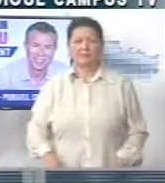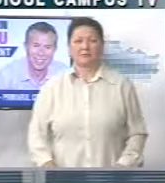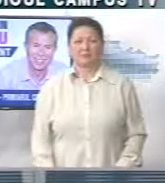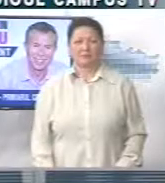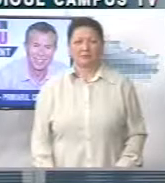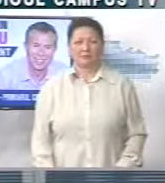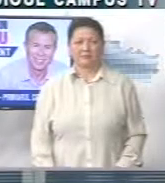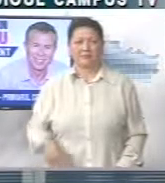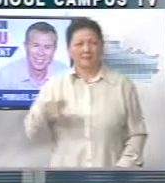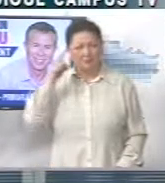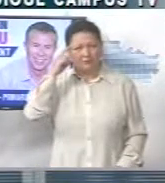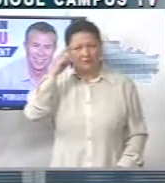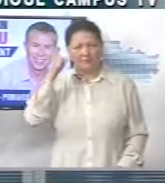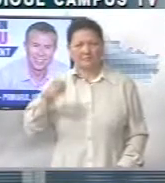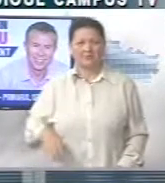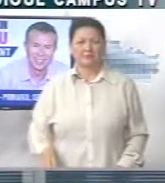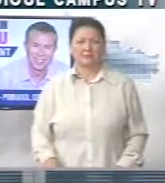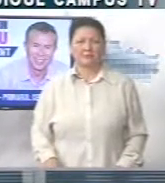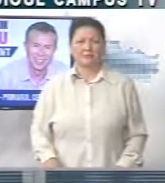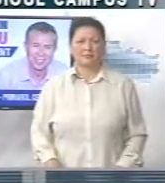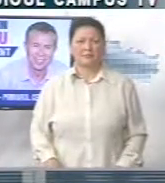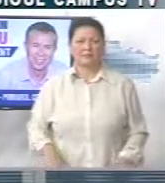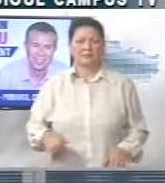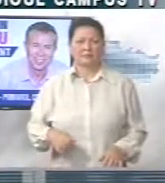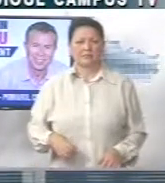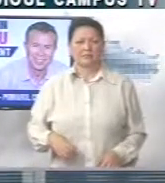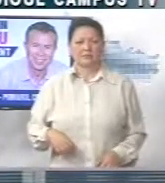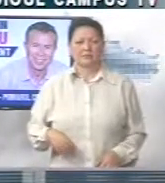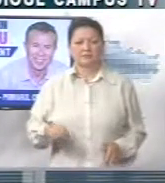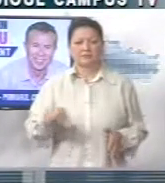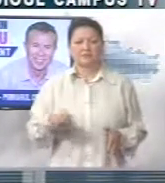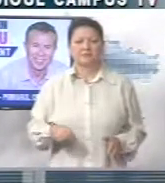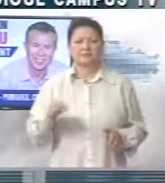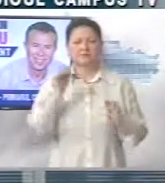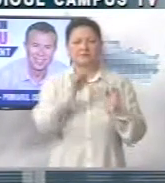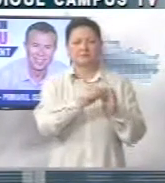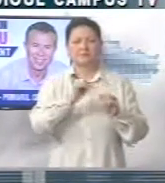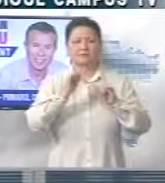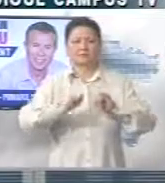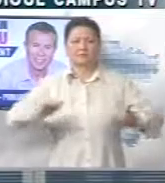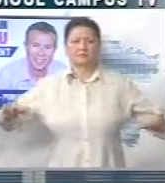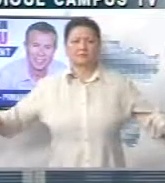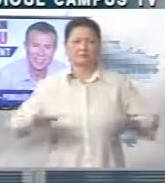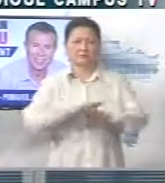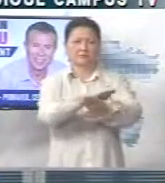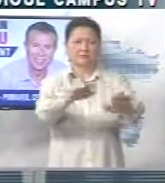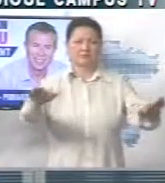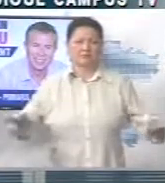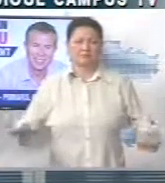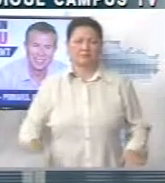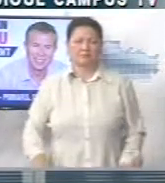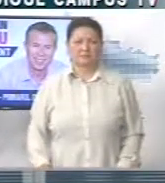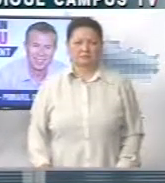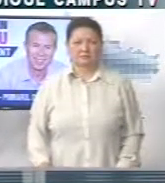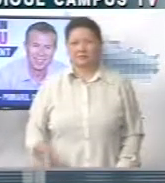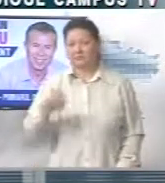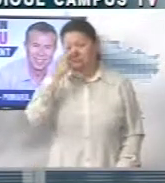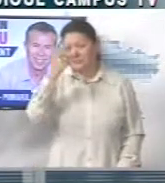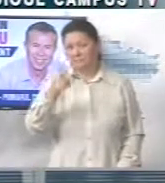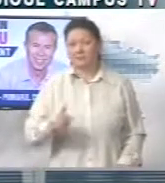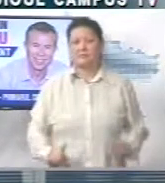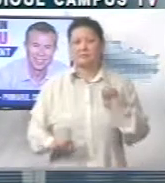sigur, e o idee, va fi lansată în dezbatere publică, dezbatere în Consiliul Local, să vedem dacă oamenii sunt de